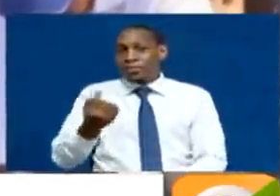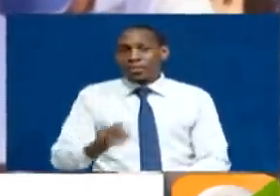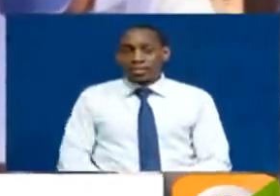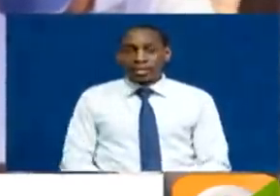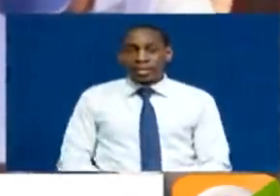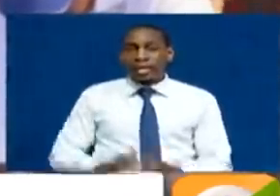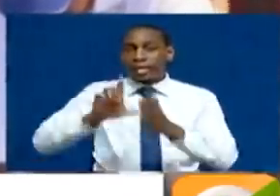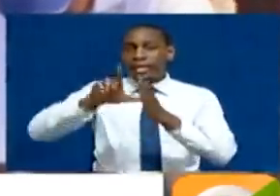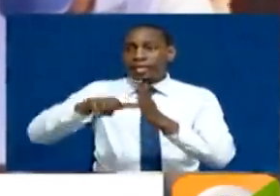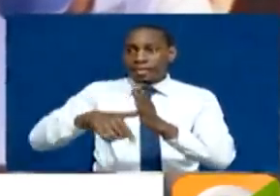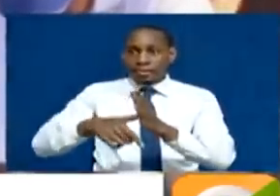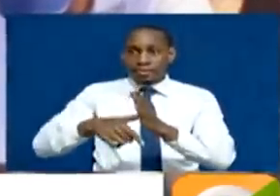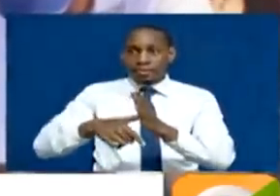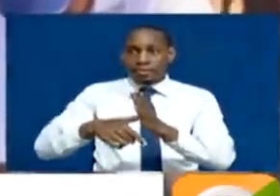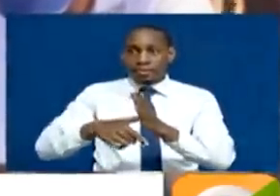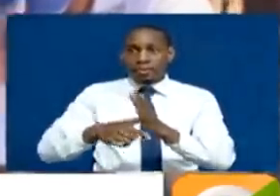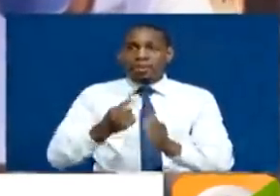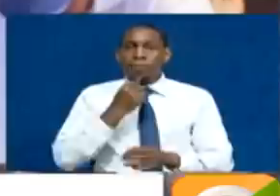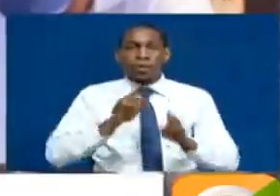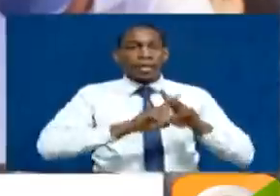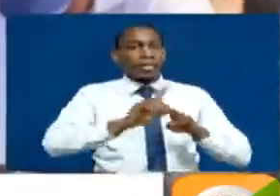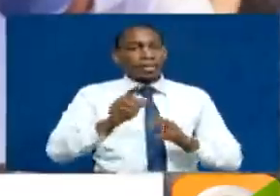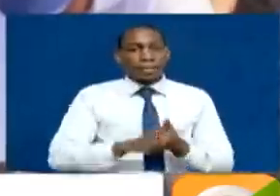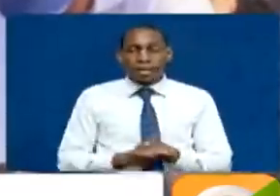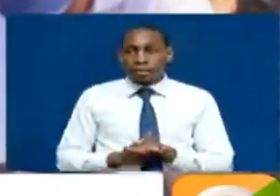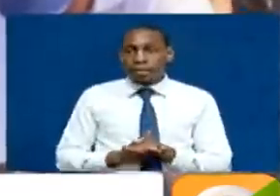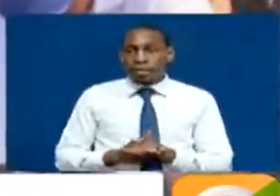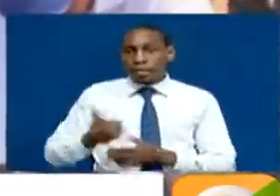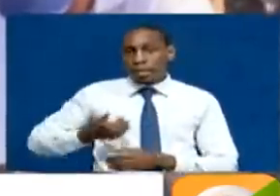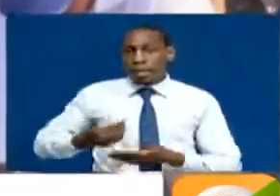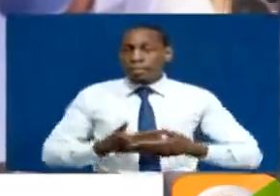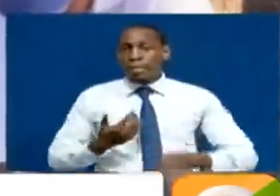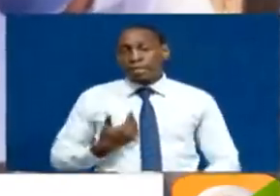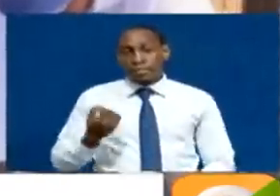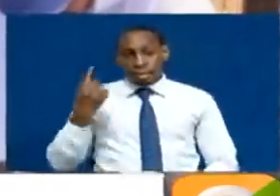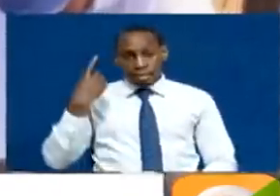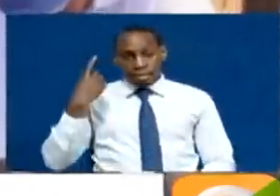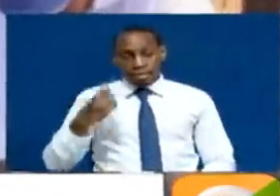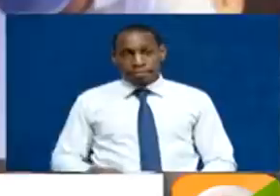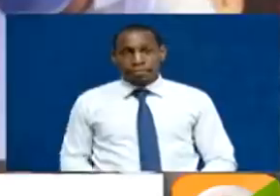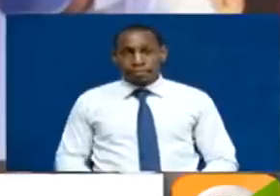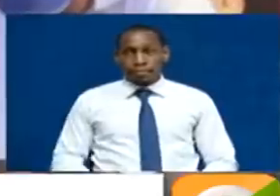Tufanye kazi, kijana akamtoroka mwake na mtoto. Sawa.